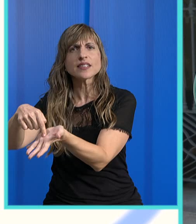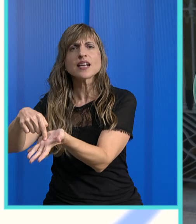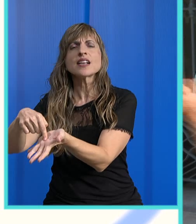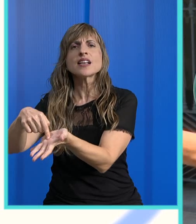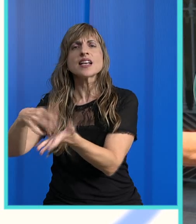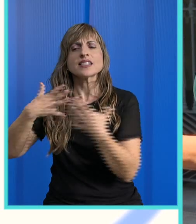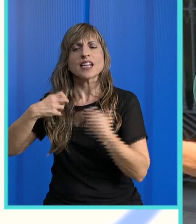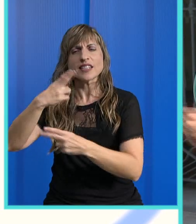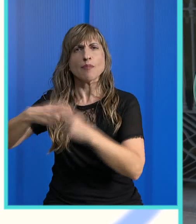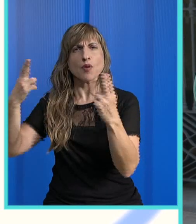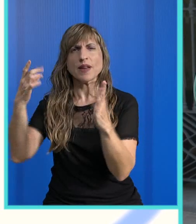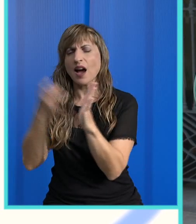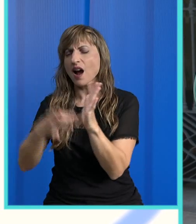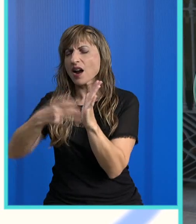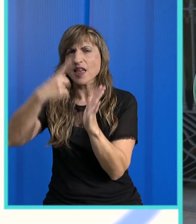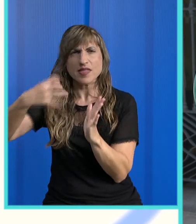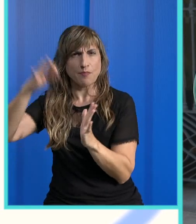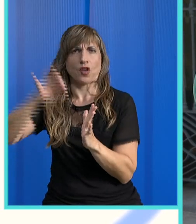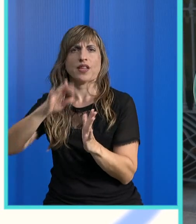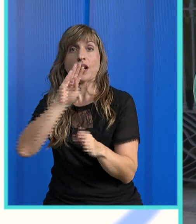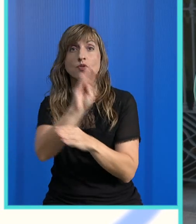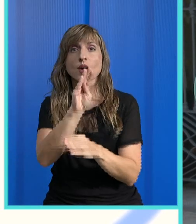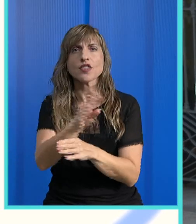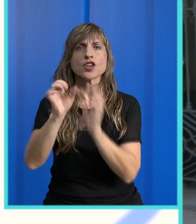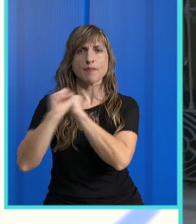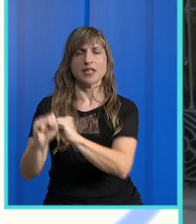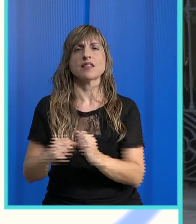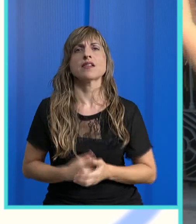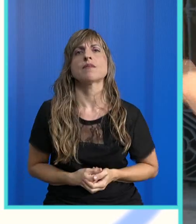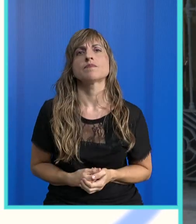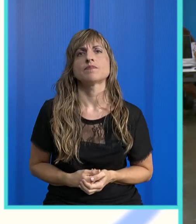pública 100% de qualitat amb l'educació amb la dependència.